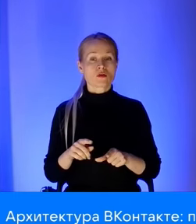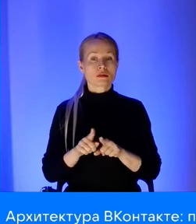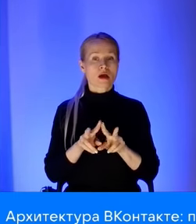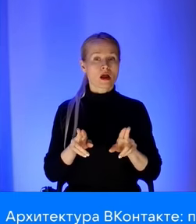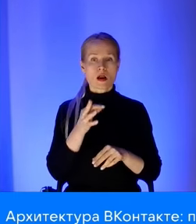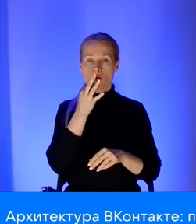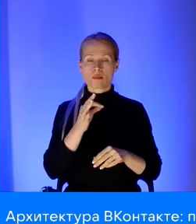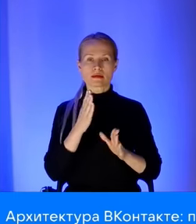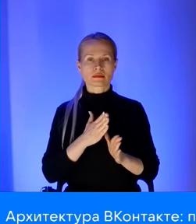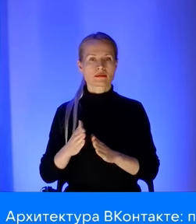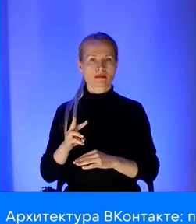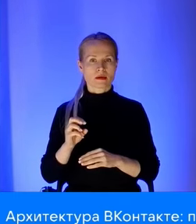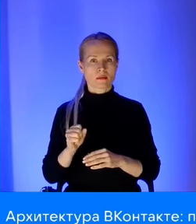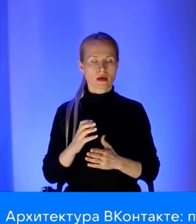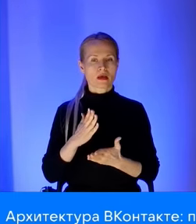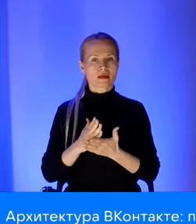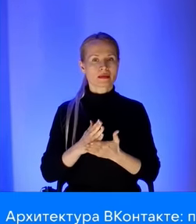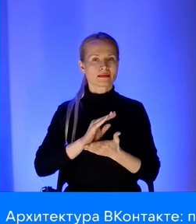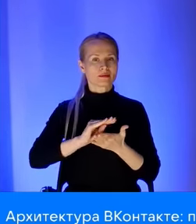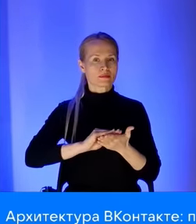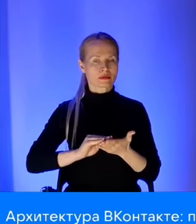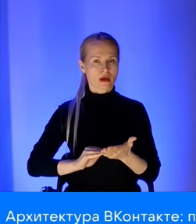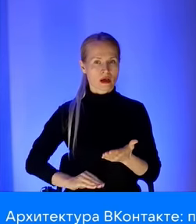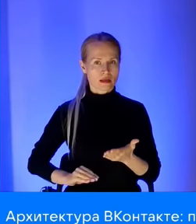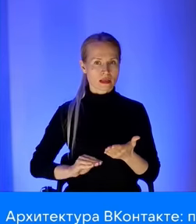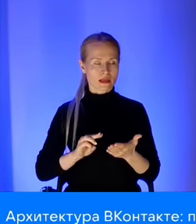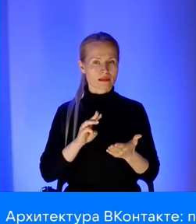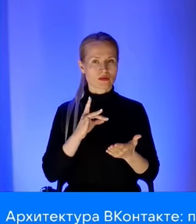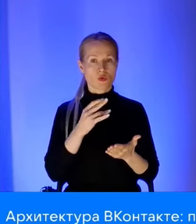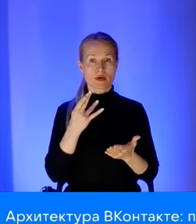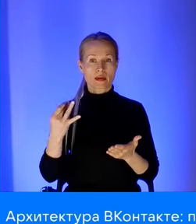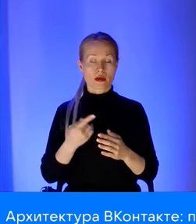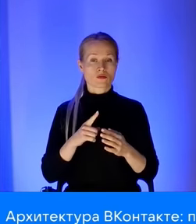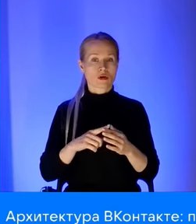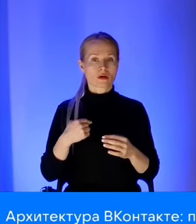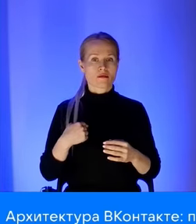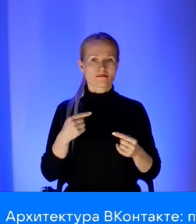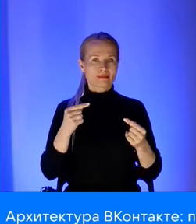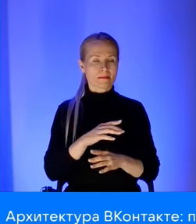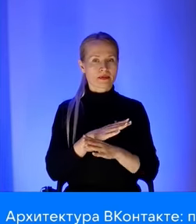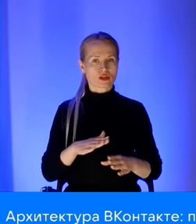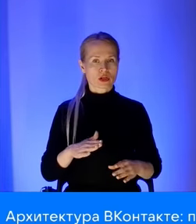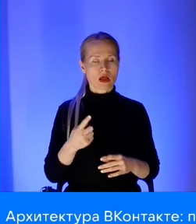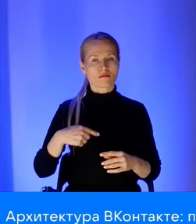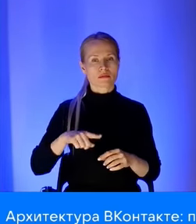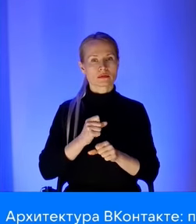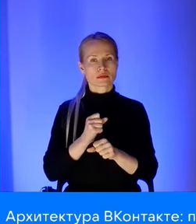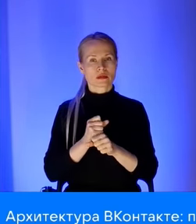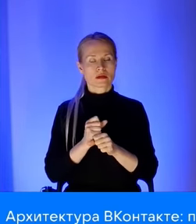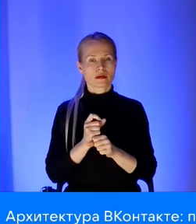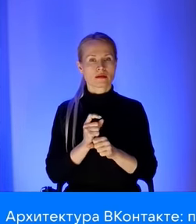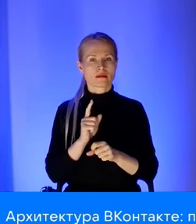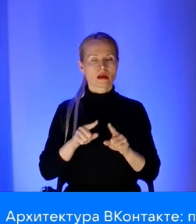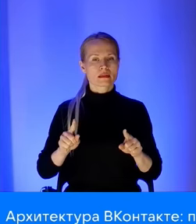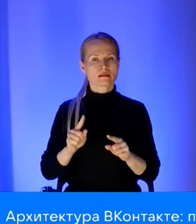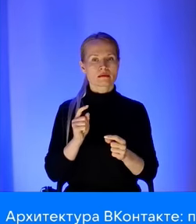система есть теоретическое описание статьи которая нам не совсем подошла сде нее